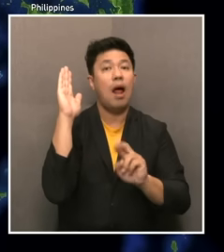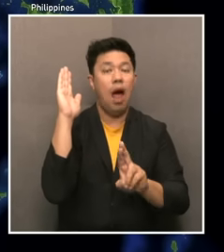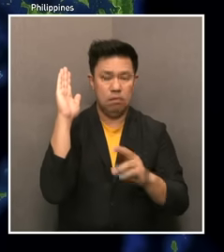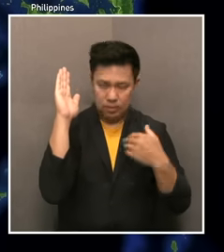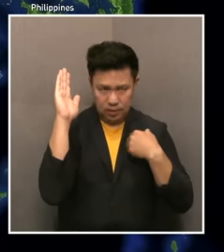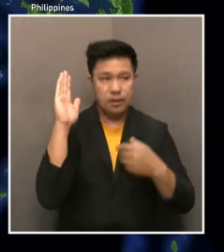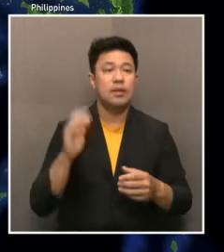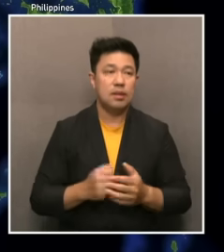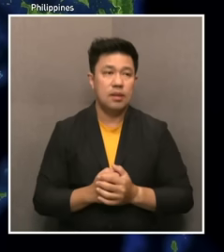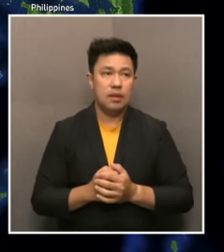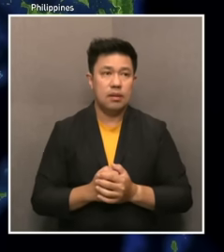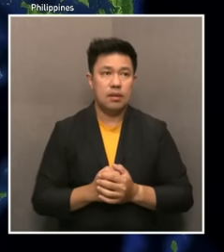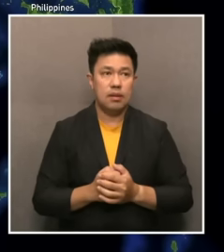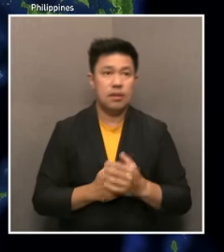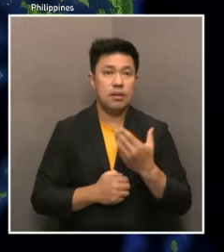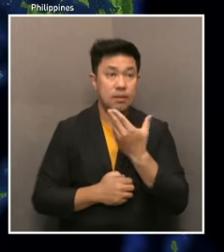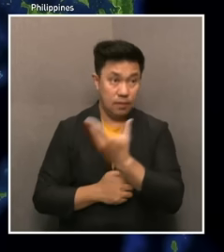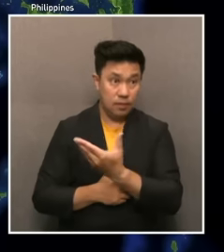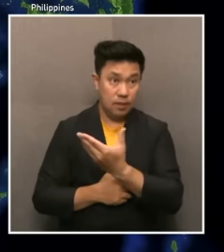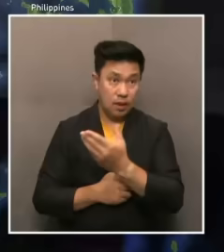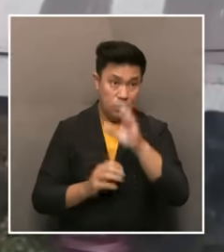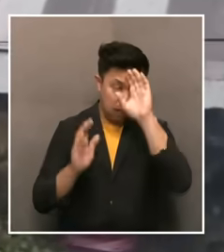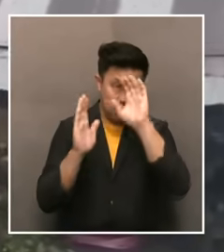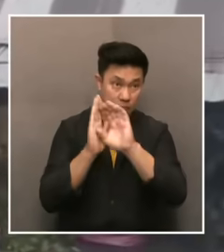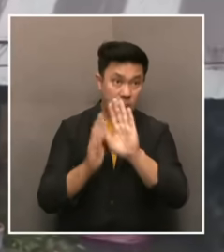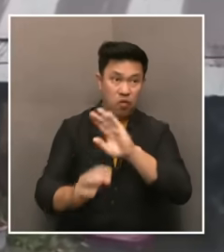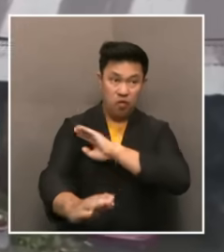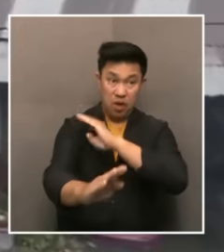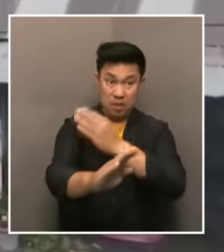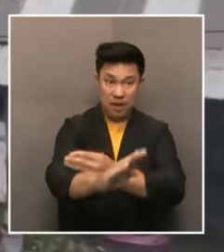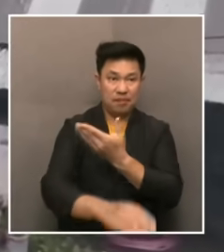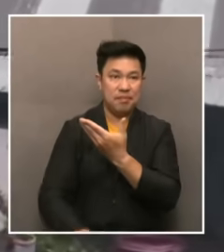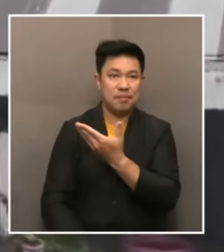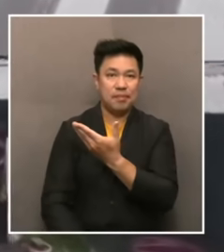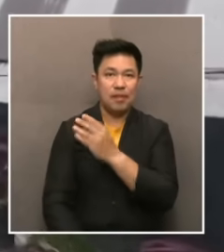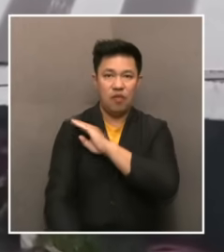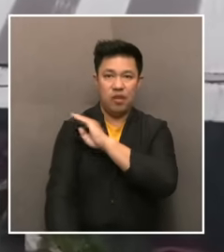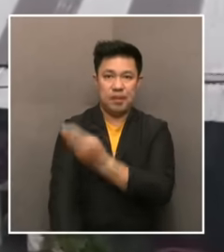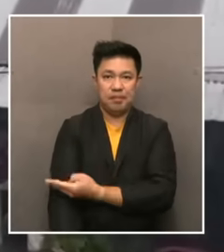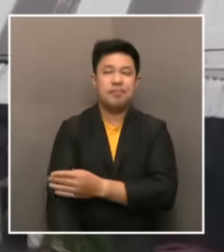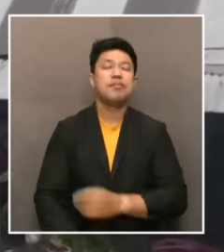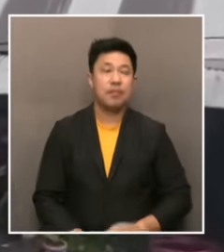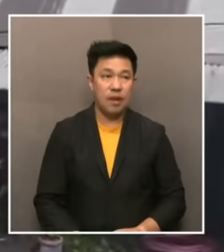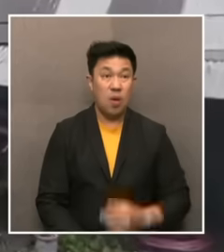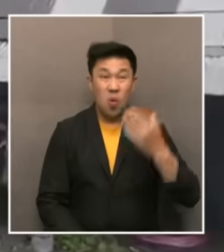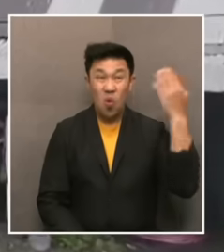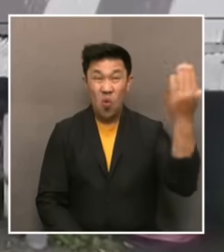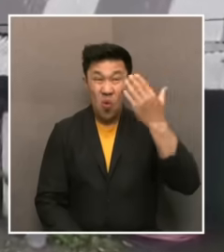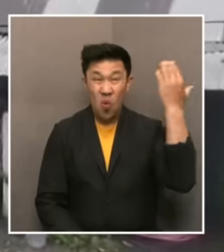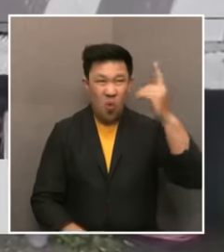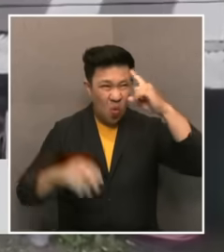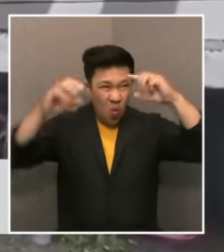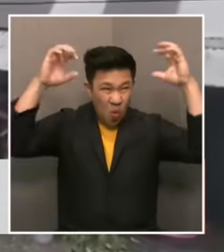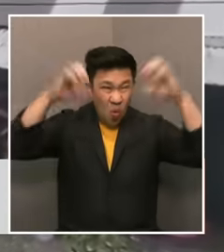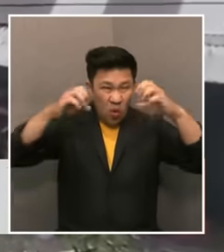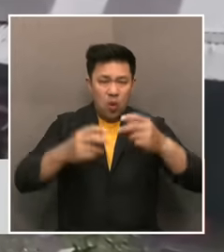คุณผู้ชมได้ดูภาพจากประเทศฟิลิปปินส์ครับผมนี่เลยครับผมพายุใต้ฝุ่นมายีพัดถล่มที่เกาะ